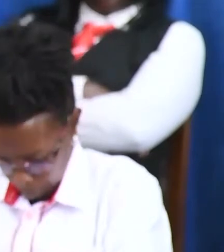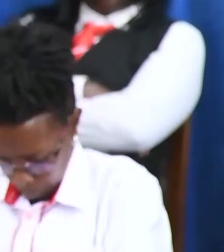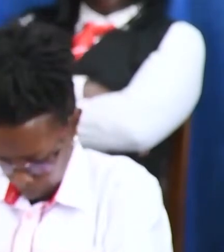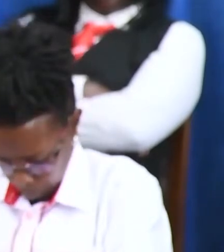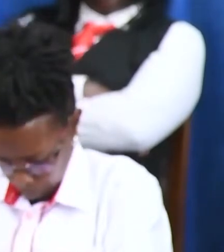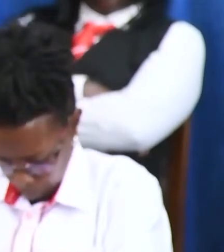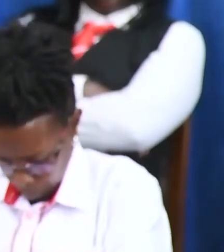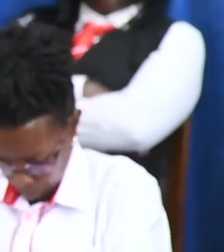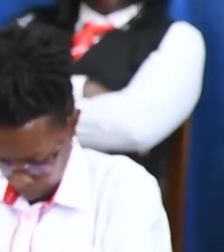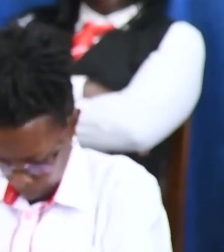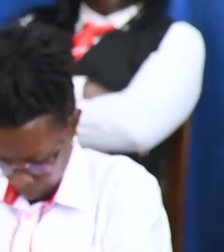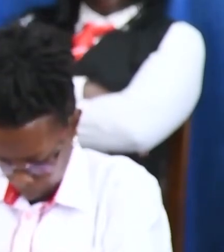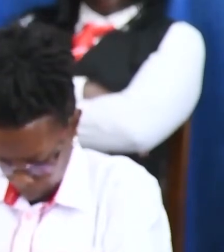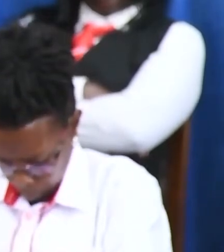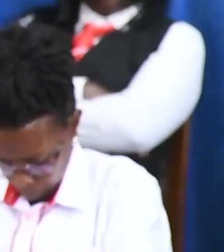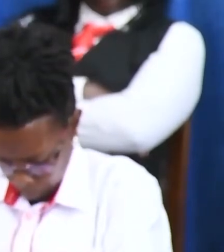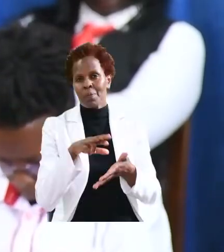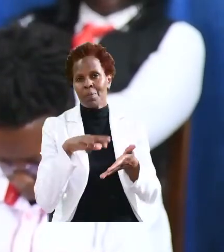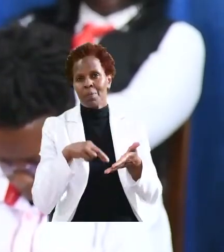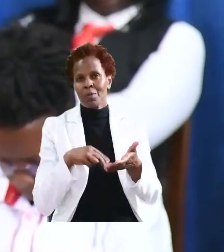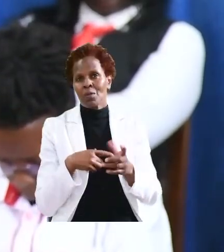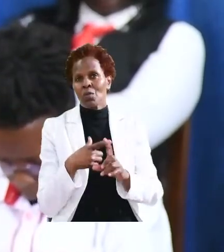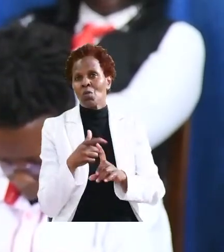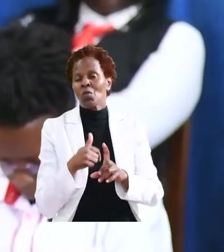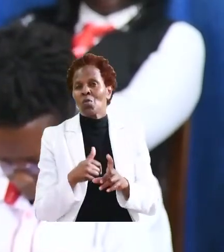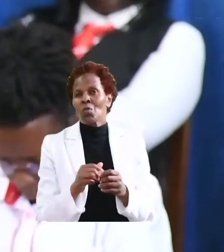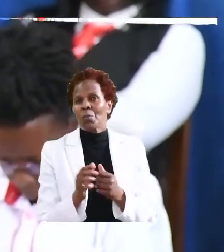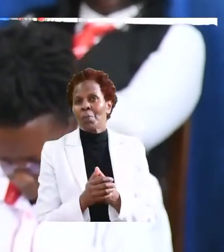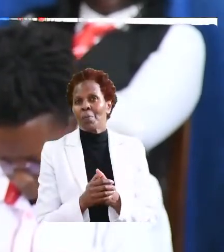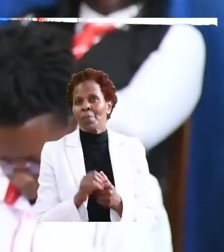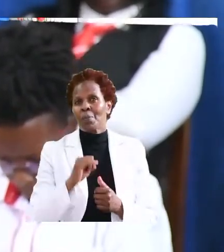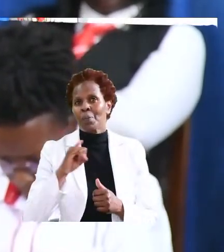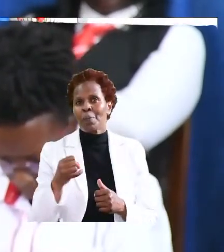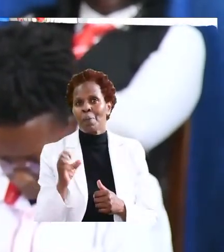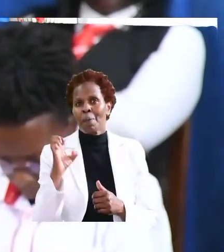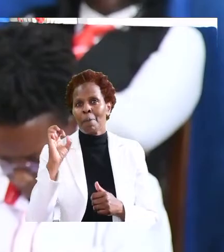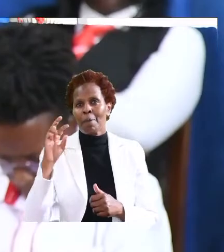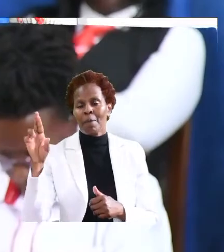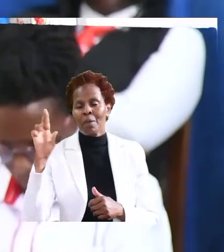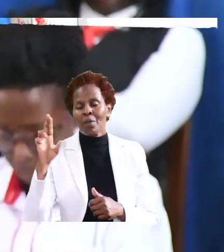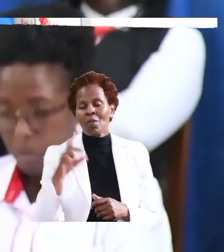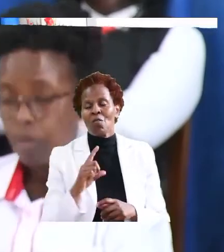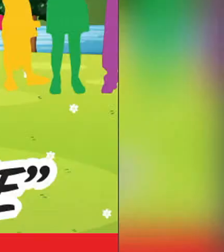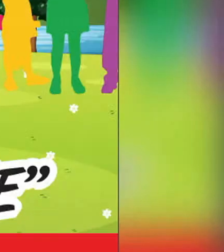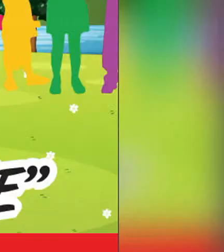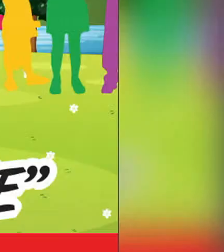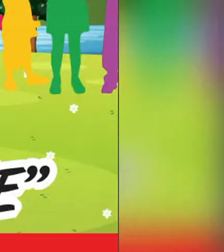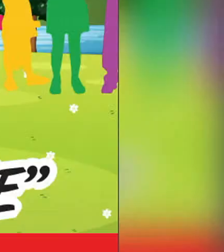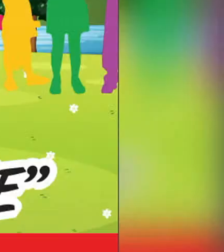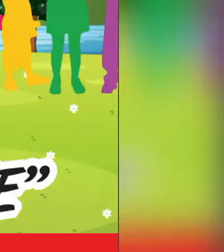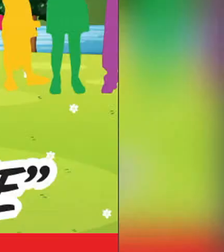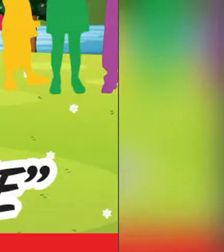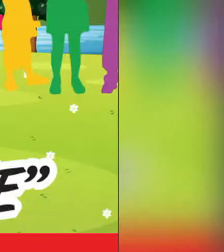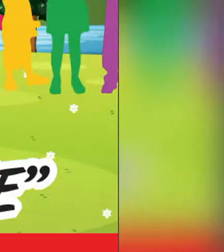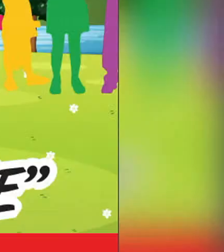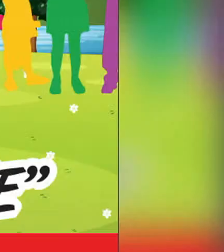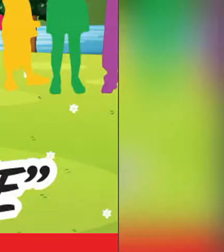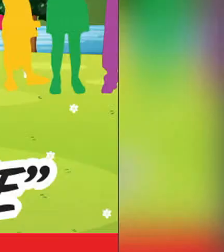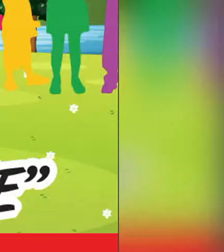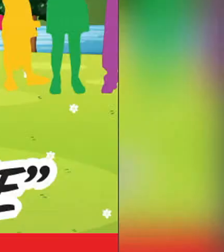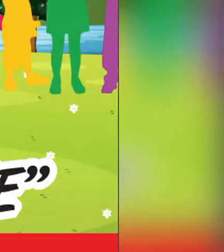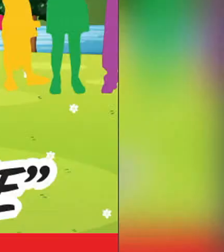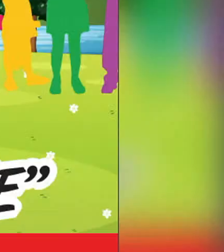Tunaenda kwa somo letu la kwanza, linatoka kwenye kitabu cha Yeremia mlango wa kwanza mstari wa 4 hadi wa